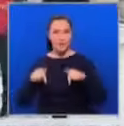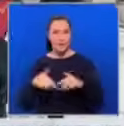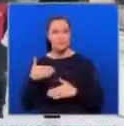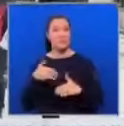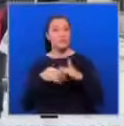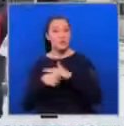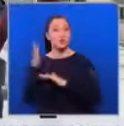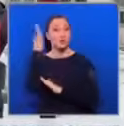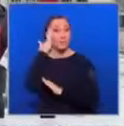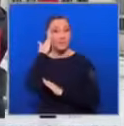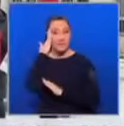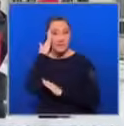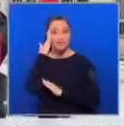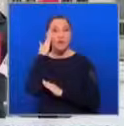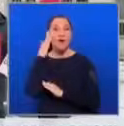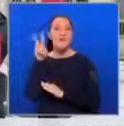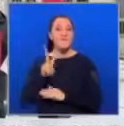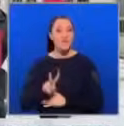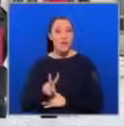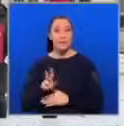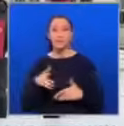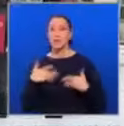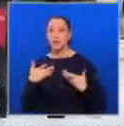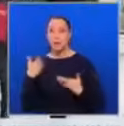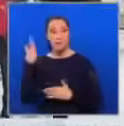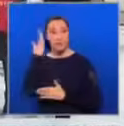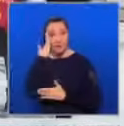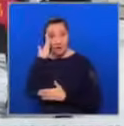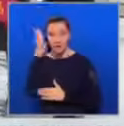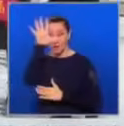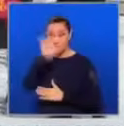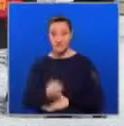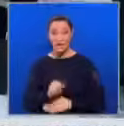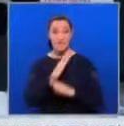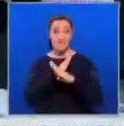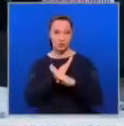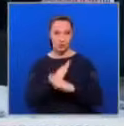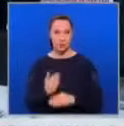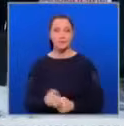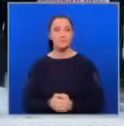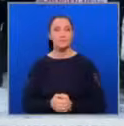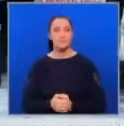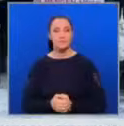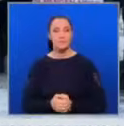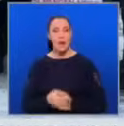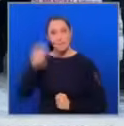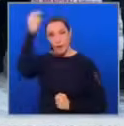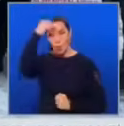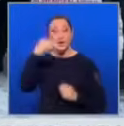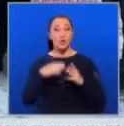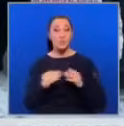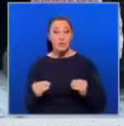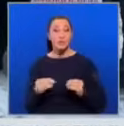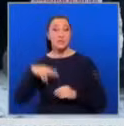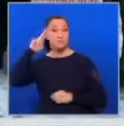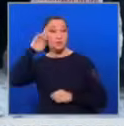пред вътрешното министерство във виена с искане страната да свали ветото си българия и румъния